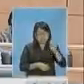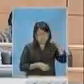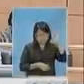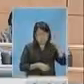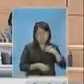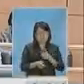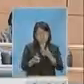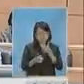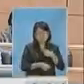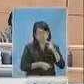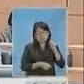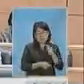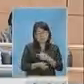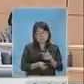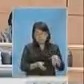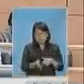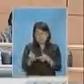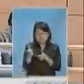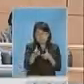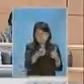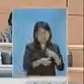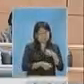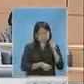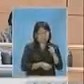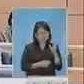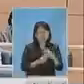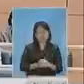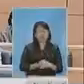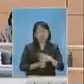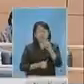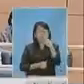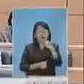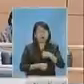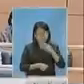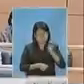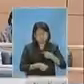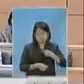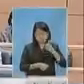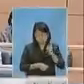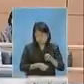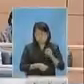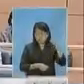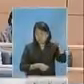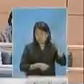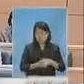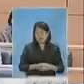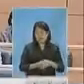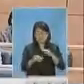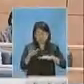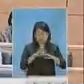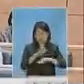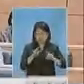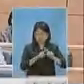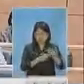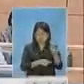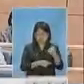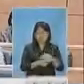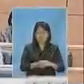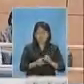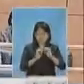ทำข้อกล่าวหาเผาบ้านเผาเมืองผมก็ยืนยันว่าผมไม่ได้ทำและผมยินดีพิสูจน์ในทุก